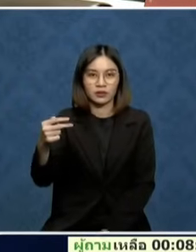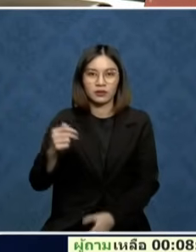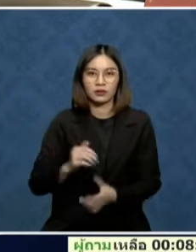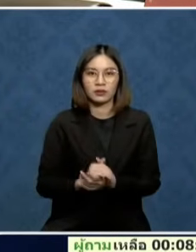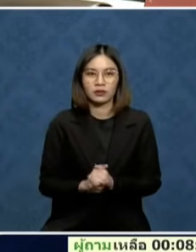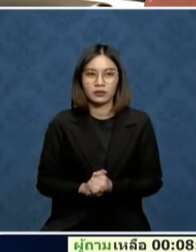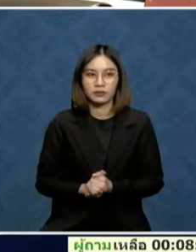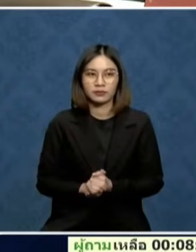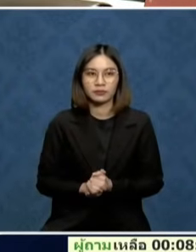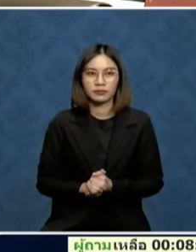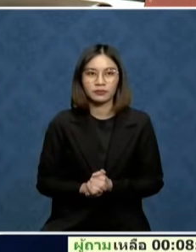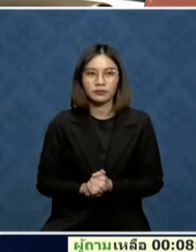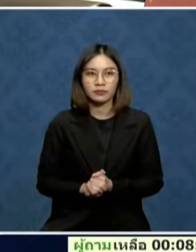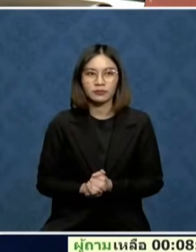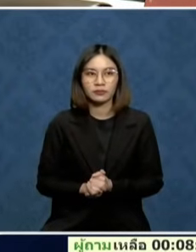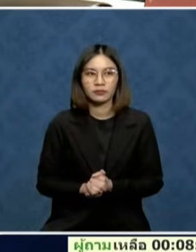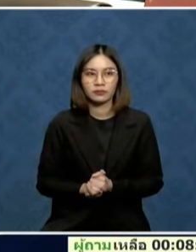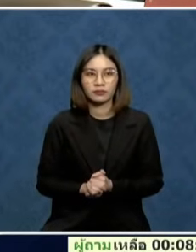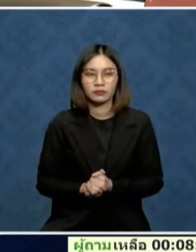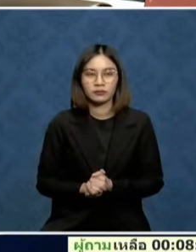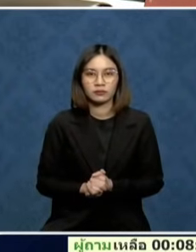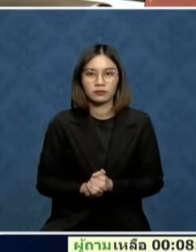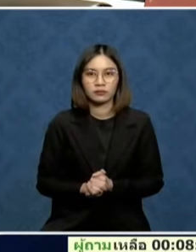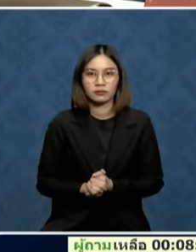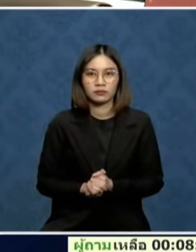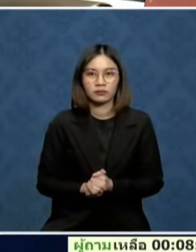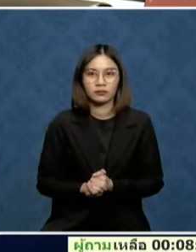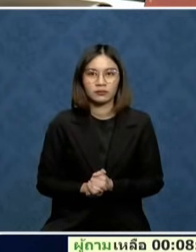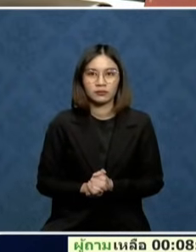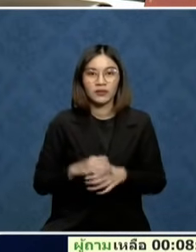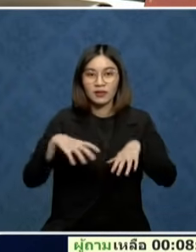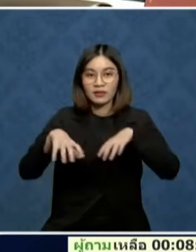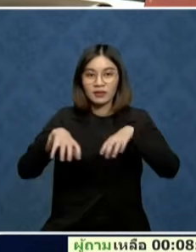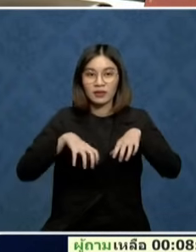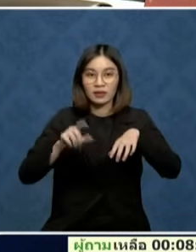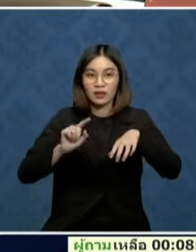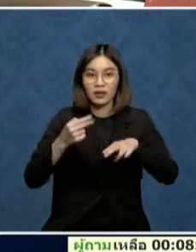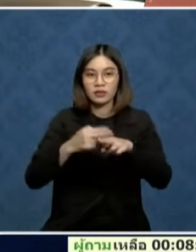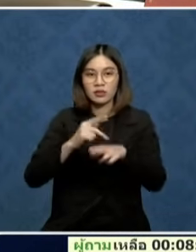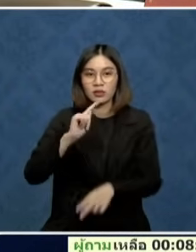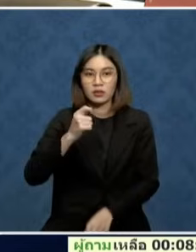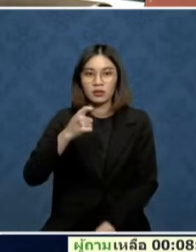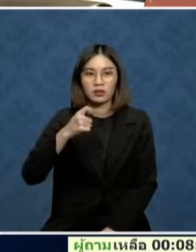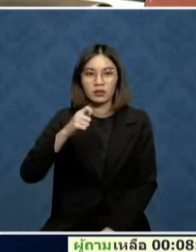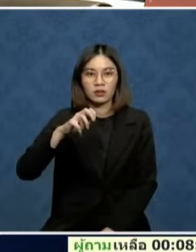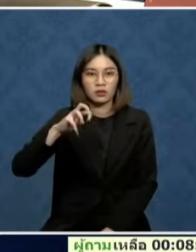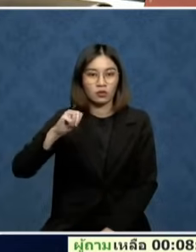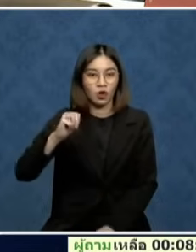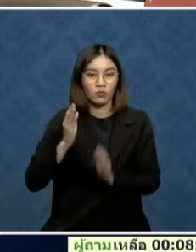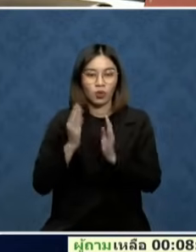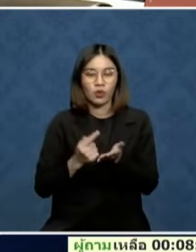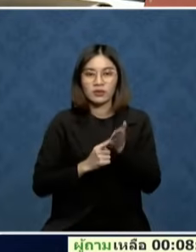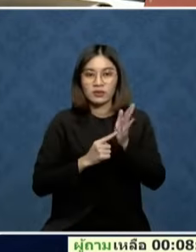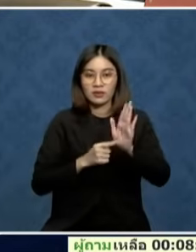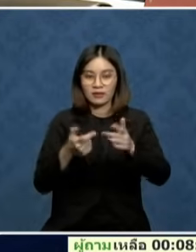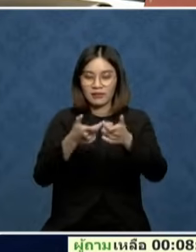the Military Junta in Myanmar จัดทำโดยนายทอมแอนดรูผู้เสนอรายงานพิเศษภายใต้